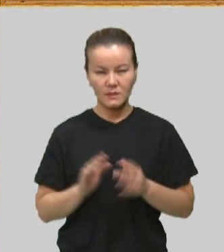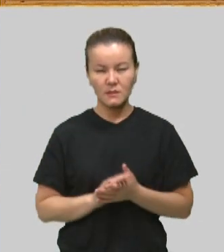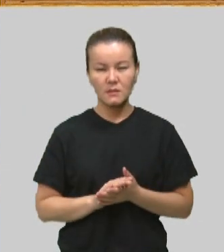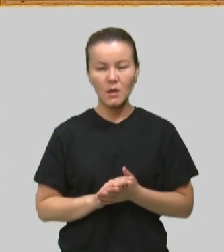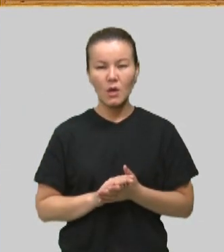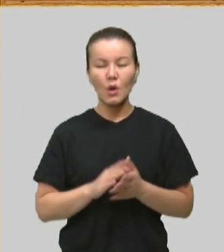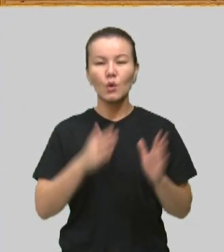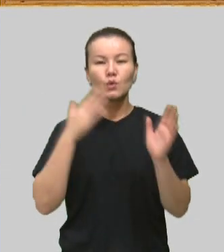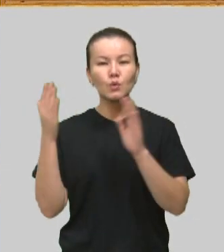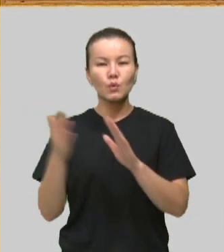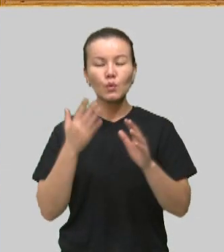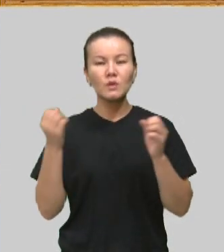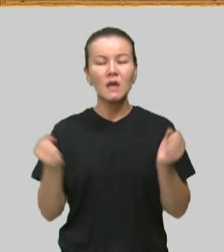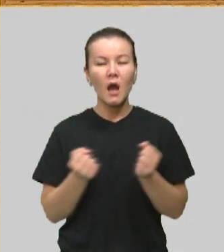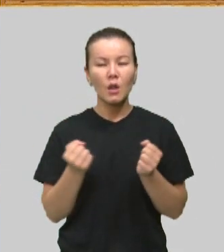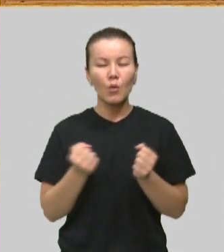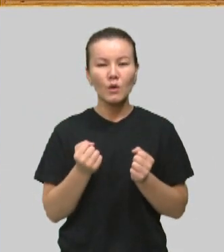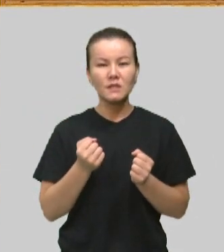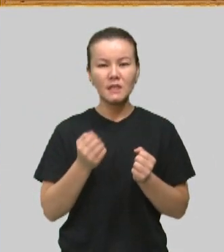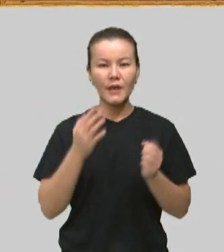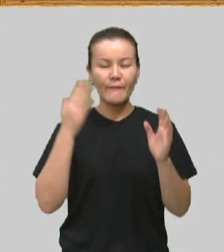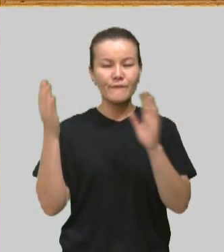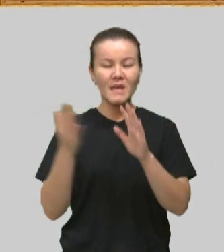Осень. Дует холодный ветер.